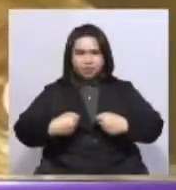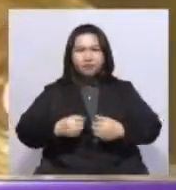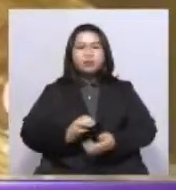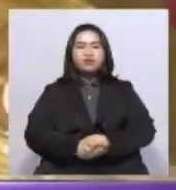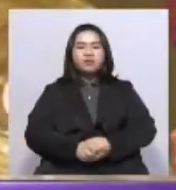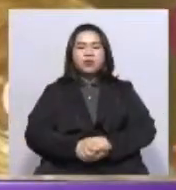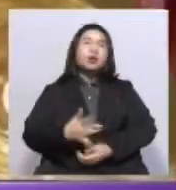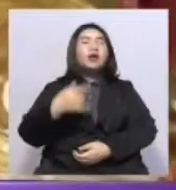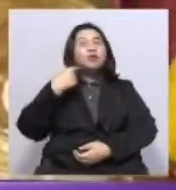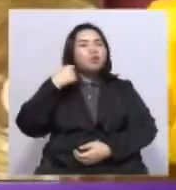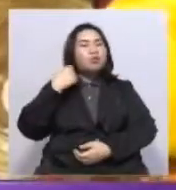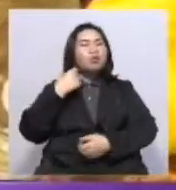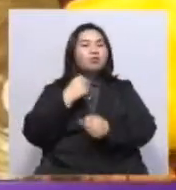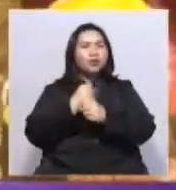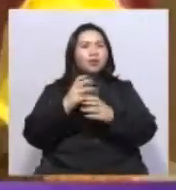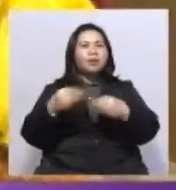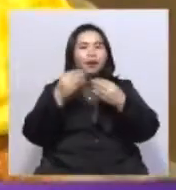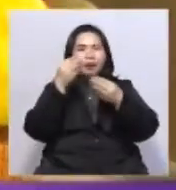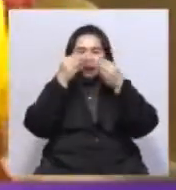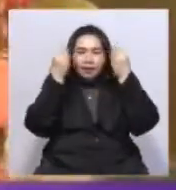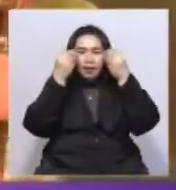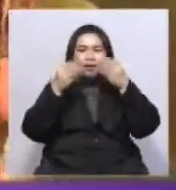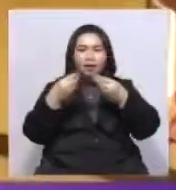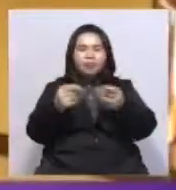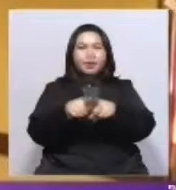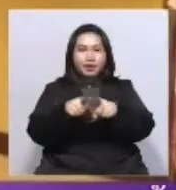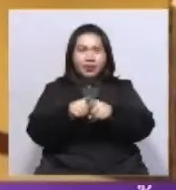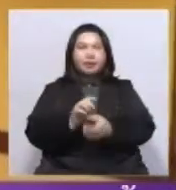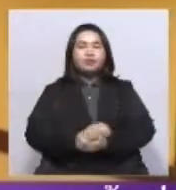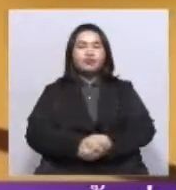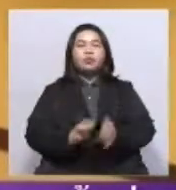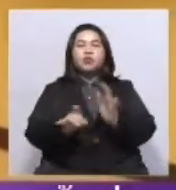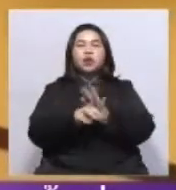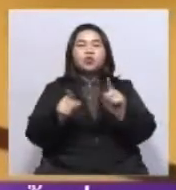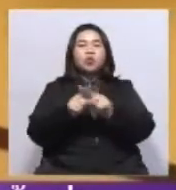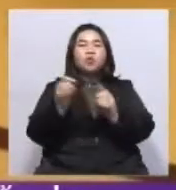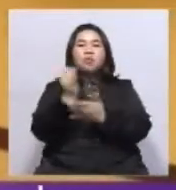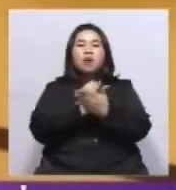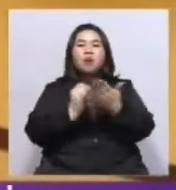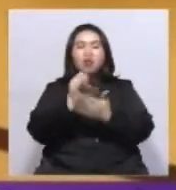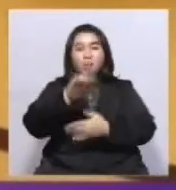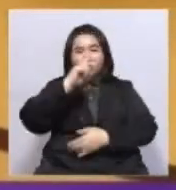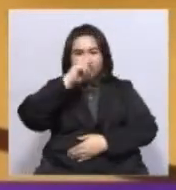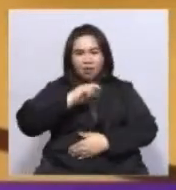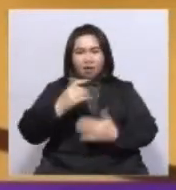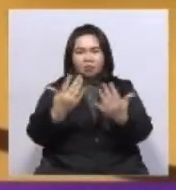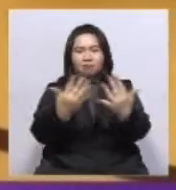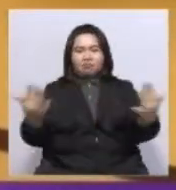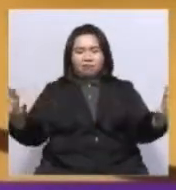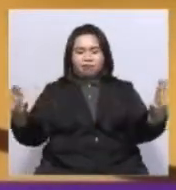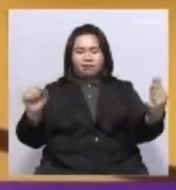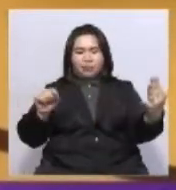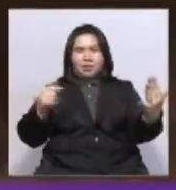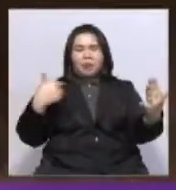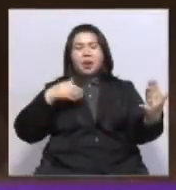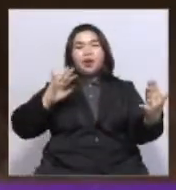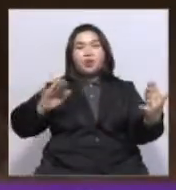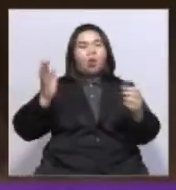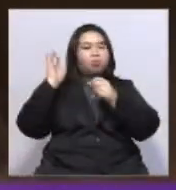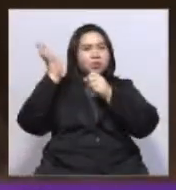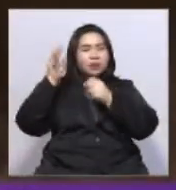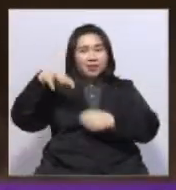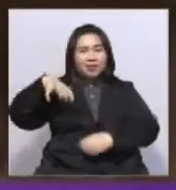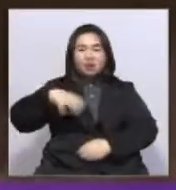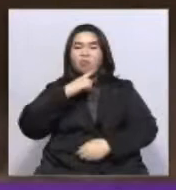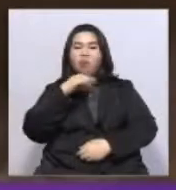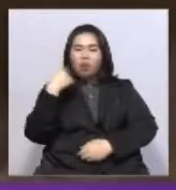มกับทำผมและแต่งหน้าให้ด้วยค่ะปิดท้ายกันที่โซนภาพวาดสไตล์ไทยๆริมกำแพงโบราณของกรมประชาสัมพันธ์ที่